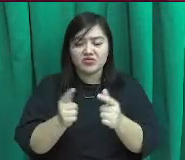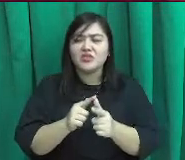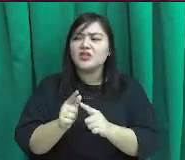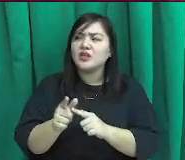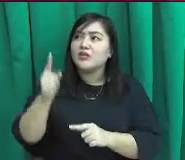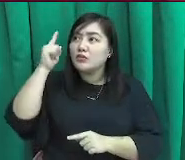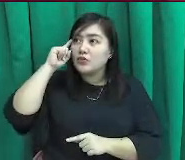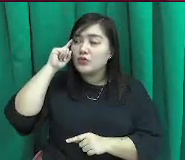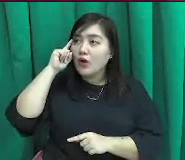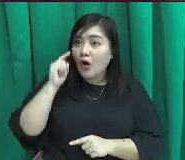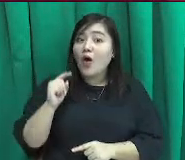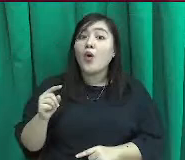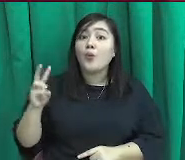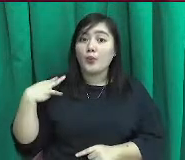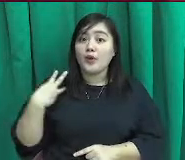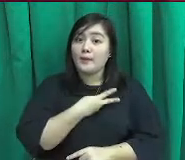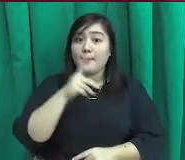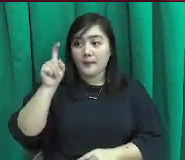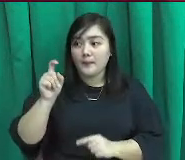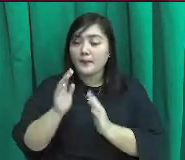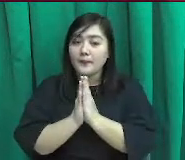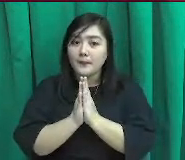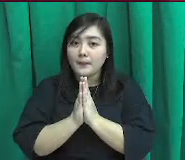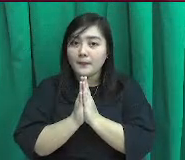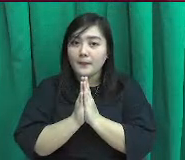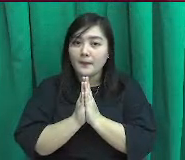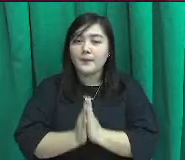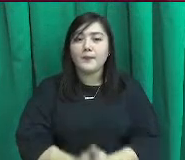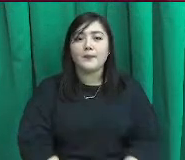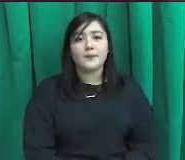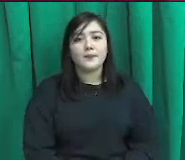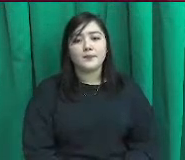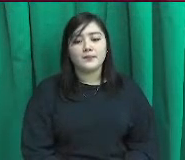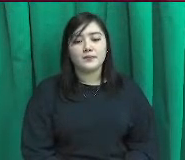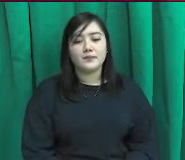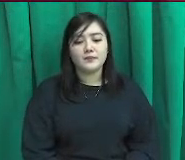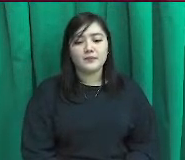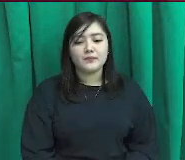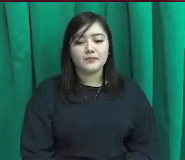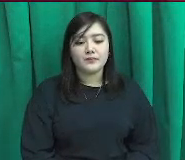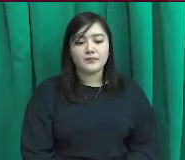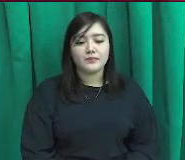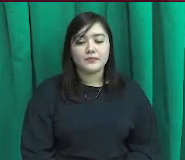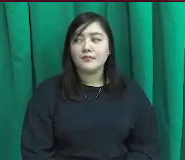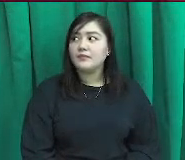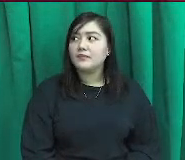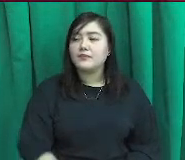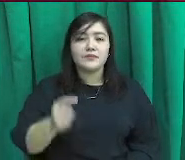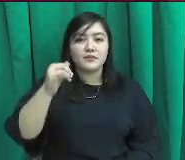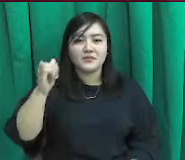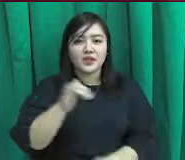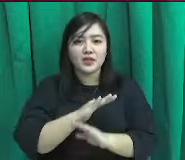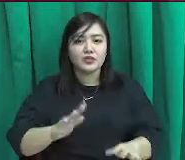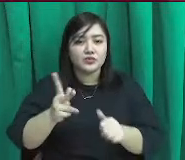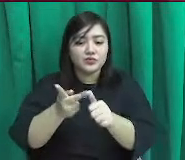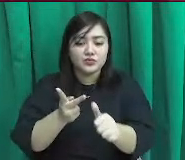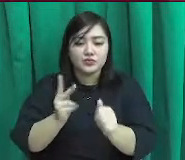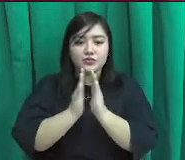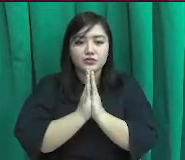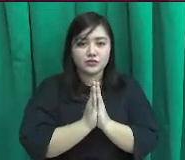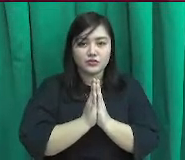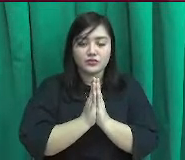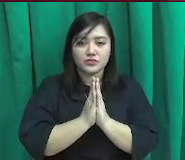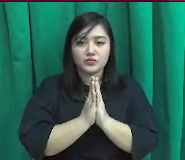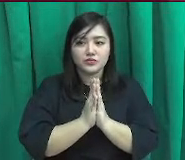suliranin. Yeah. Amen. Amen. Diba? Opo, opo. Okay. Totoo-totoo naman yun, sir. Kaya nga, naririnig po natin mismo maging sa